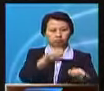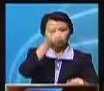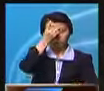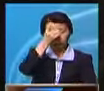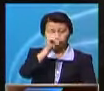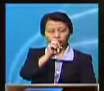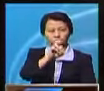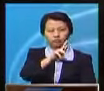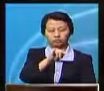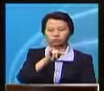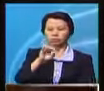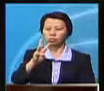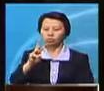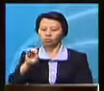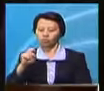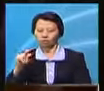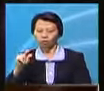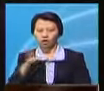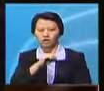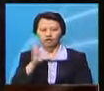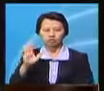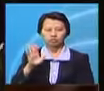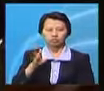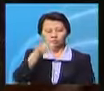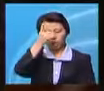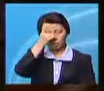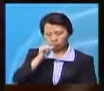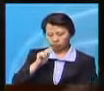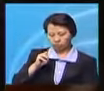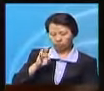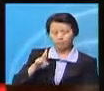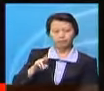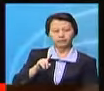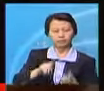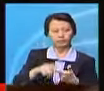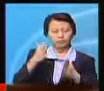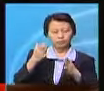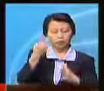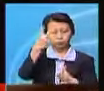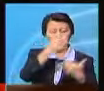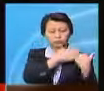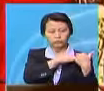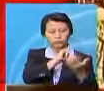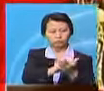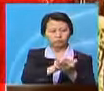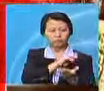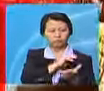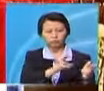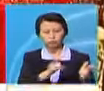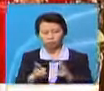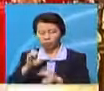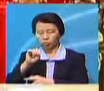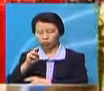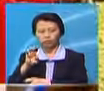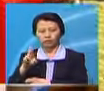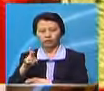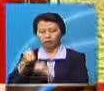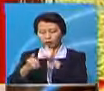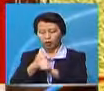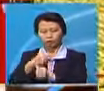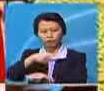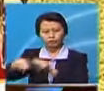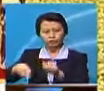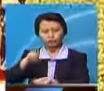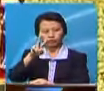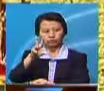Datuk Seri Wong Soon Koh. Sementara Datuk Amar Awang Tengah Ali Hassan memegang dua jawatan iaitu Menteri Perancangan Sumber dan Alam Sekitar